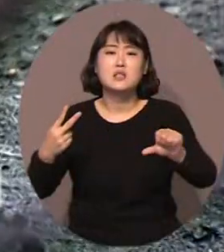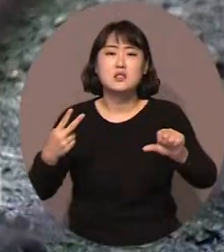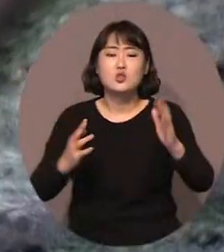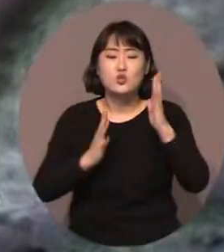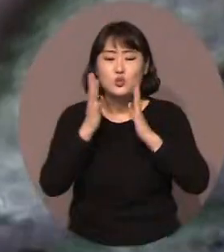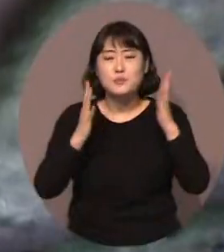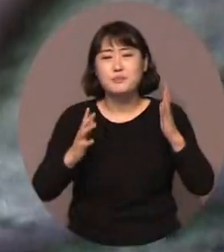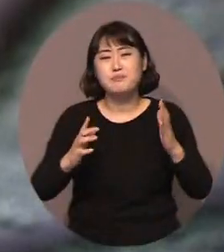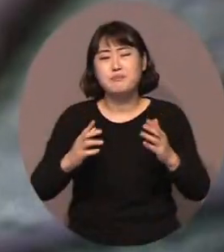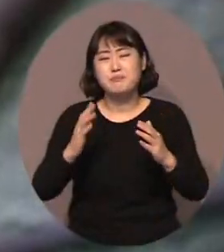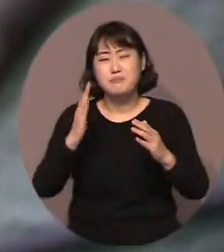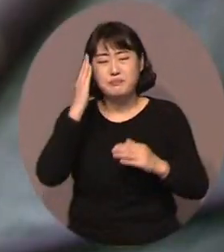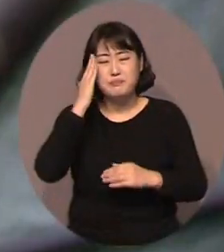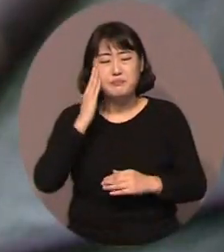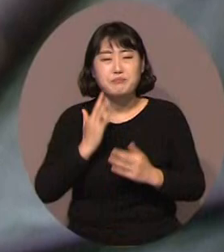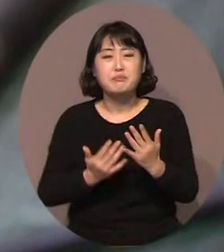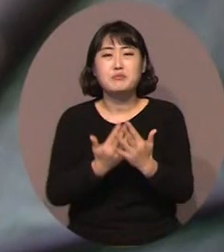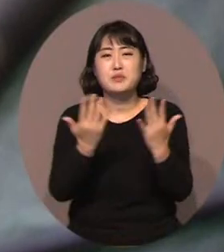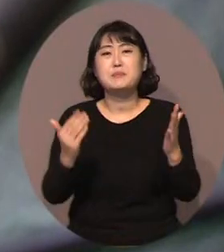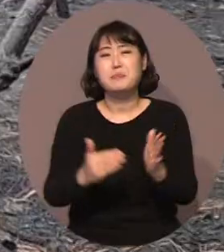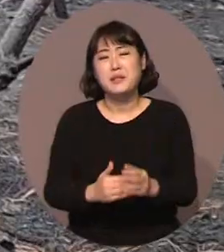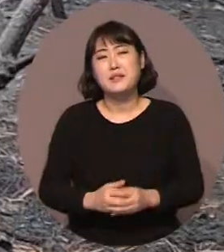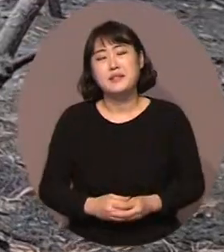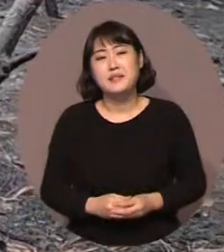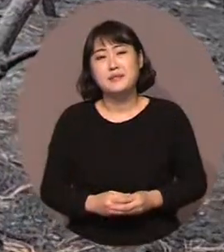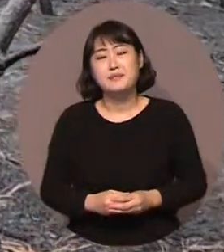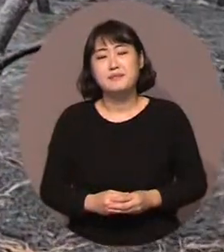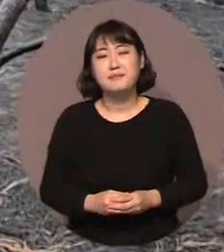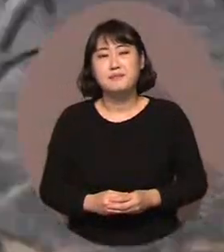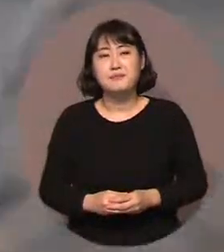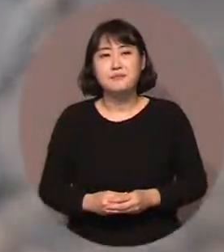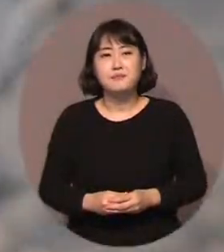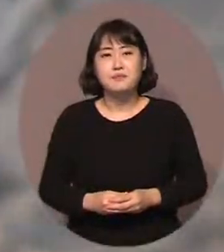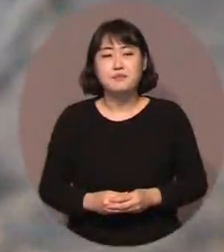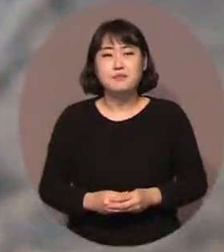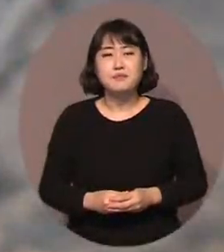피해를 입은 것으로 잠정 짓게 됐습니다. MBC 뉴스 박선진입니다.